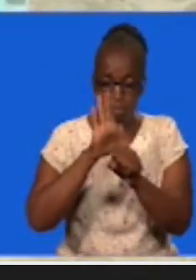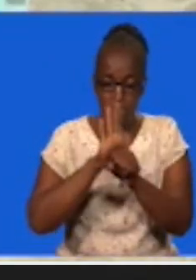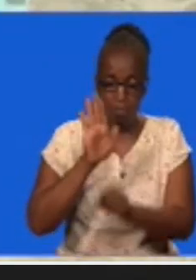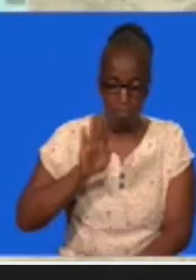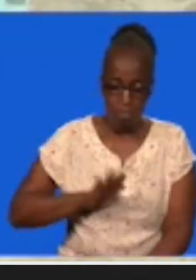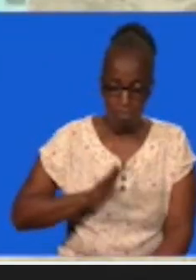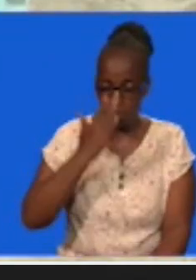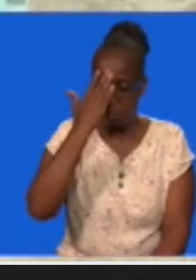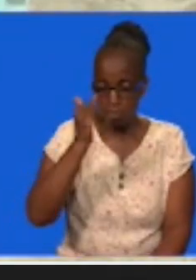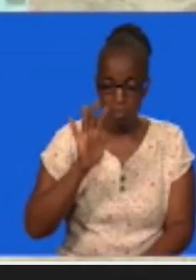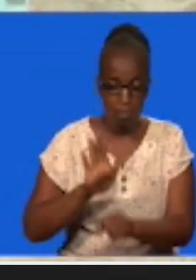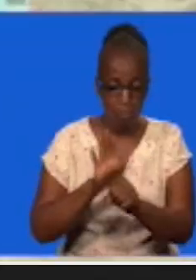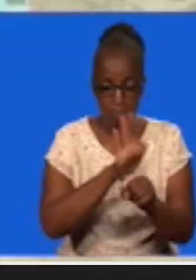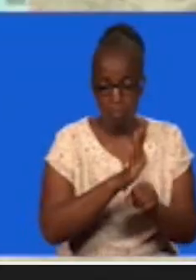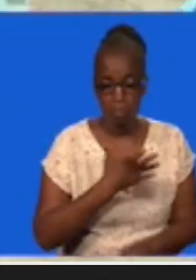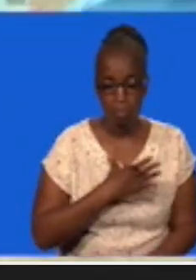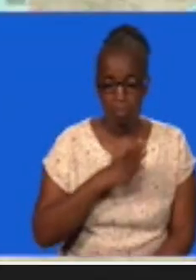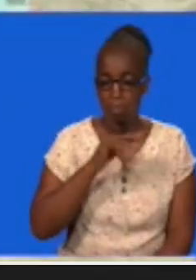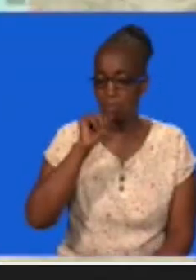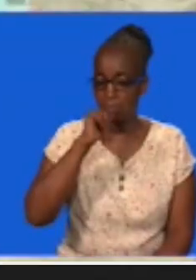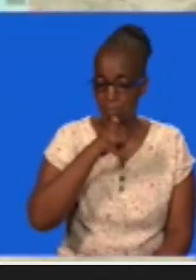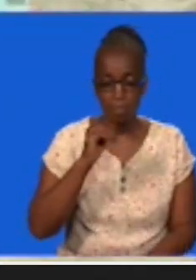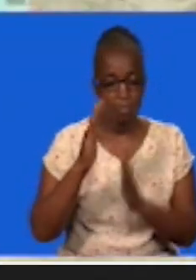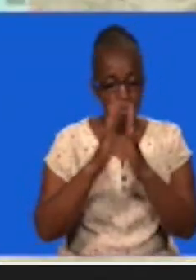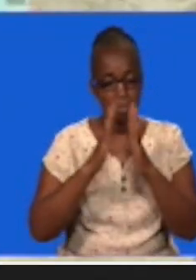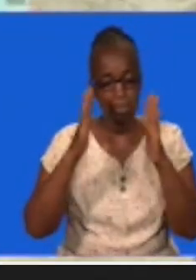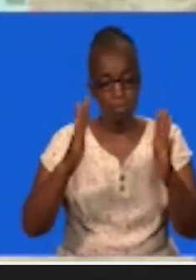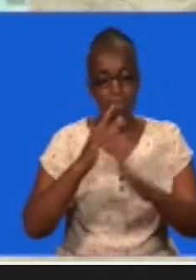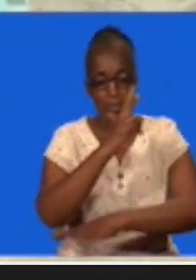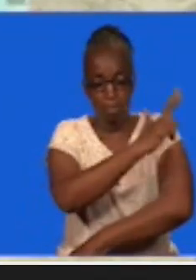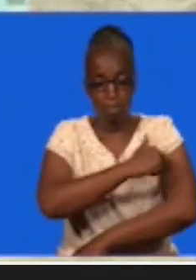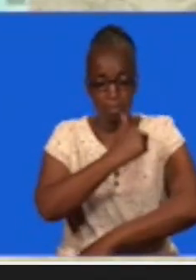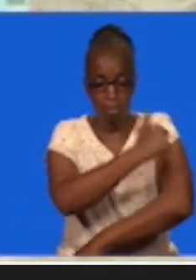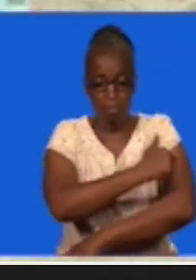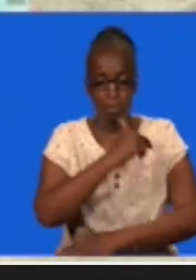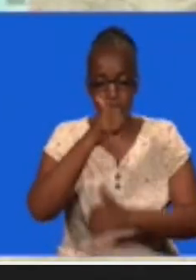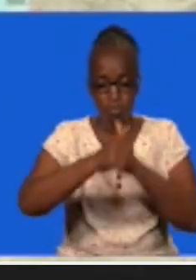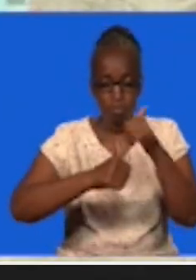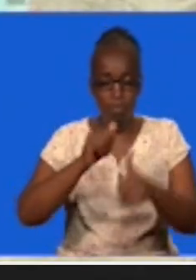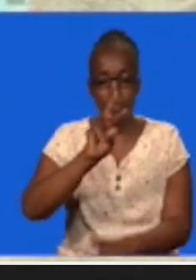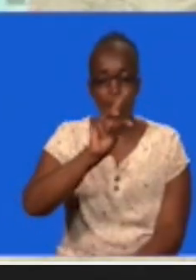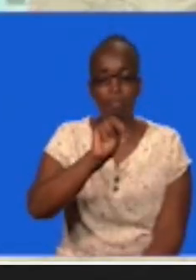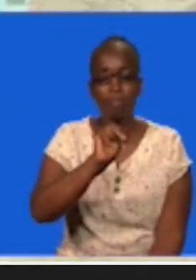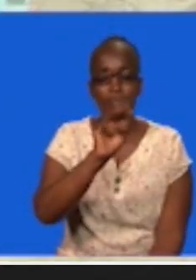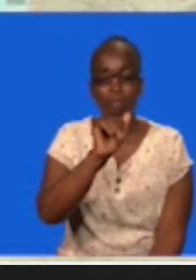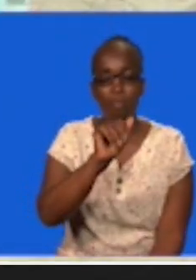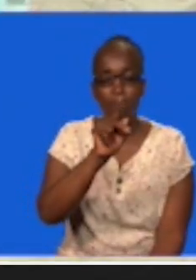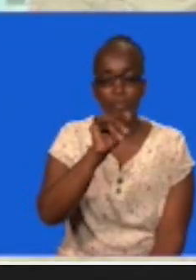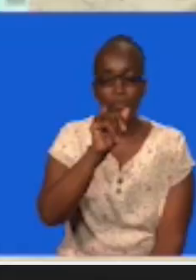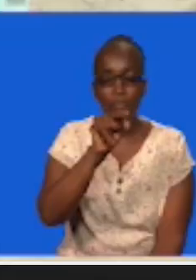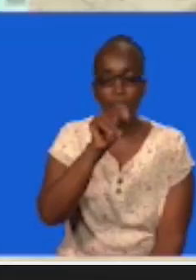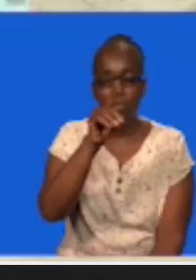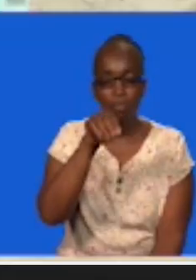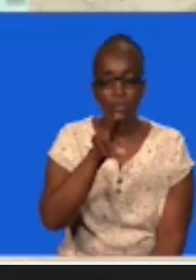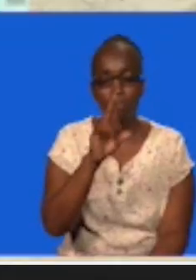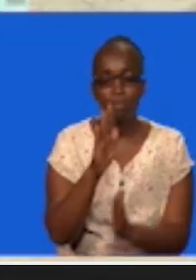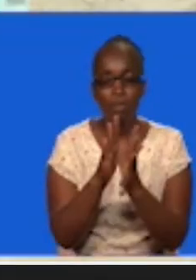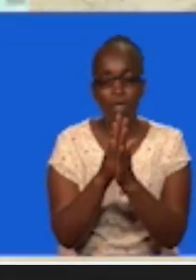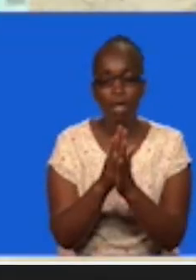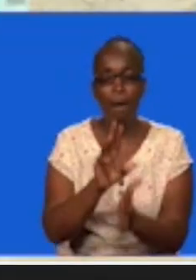sababu watu wengi walikuwa wanateseka. Ile hospitali kubwa ni Makindu na Matiliko. Hapa katikati